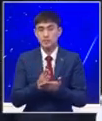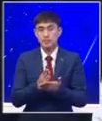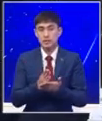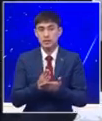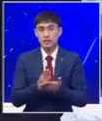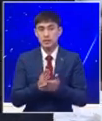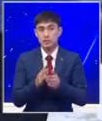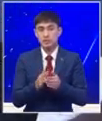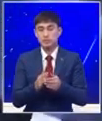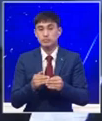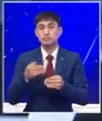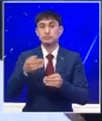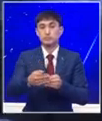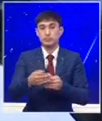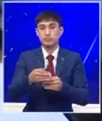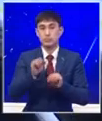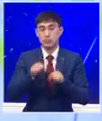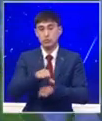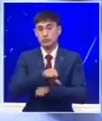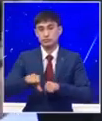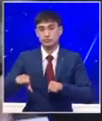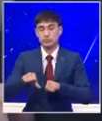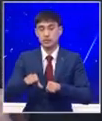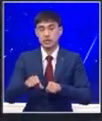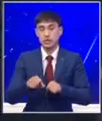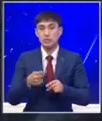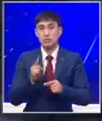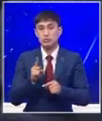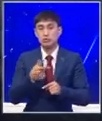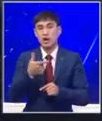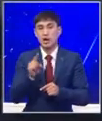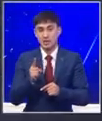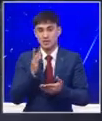чуть-чуть алдыга шығардык, вынуждена, потому что совсем она газда,